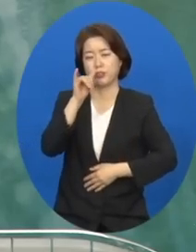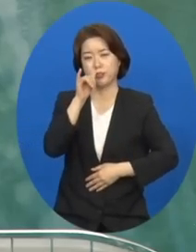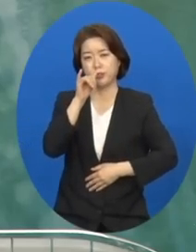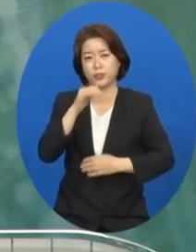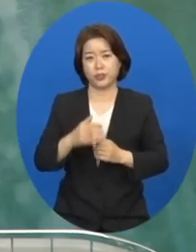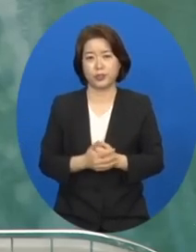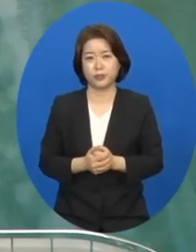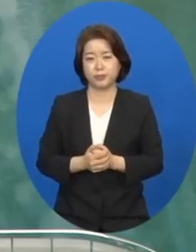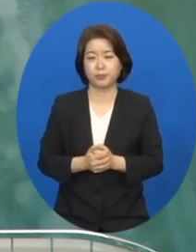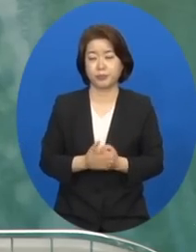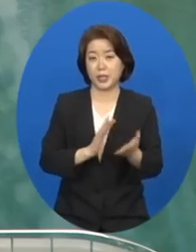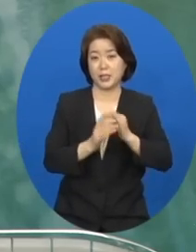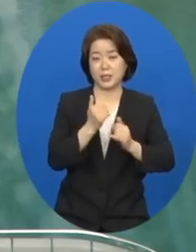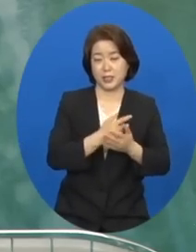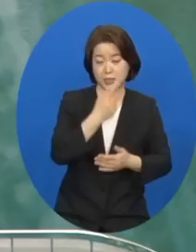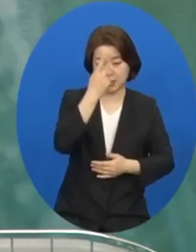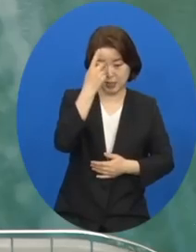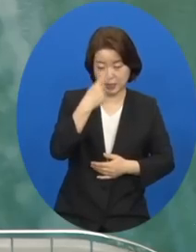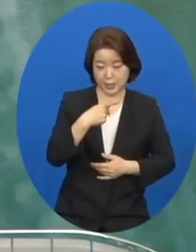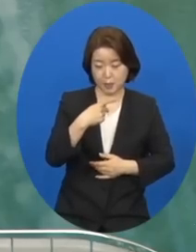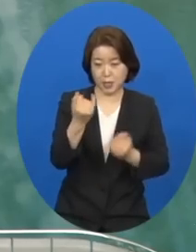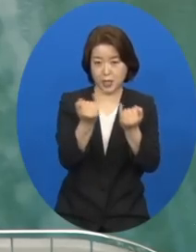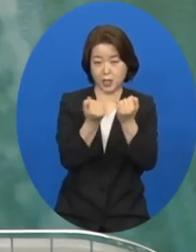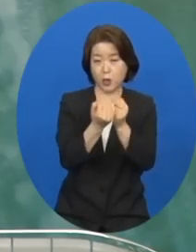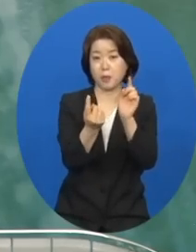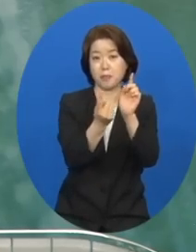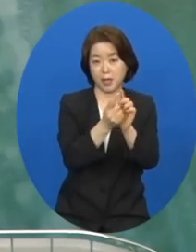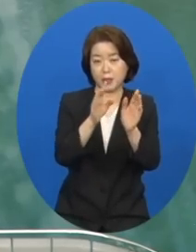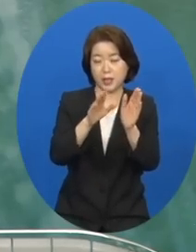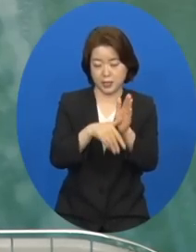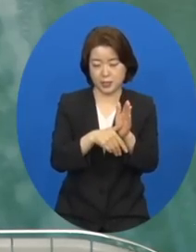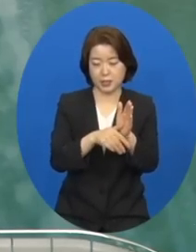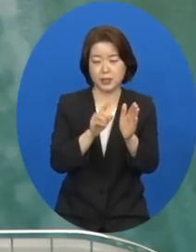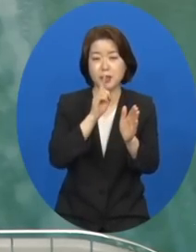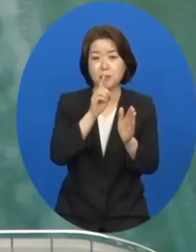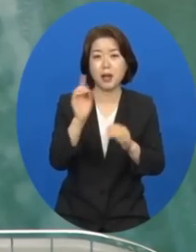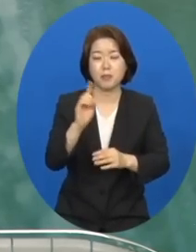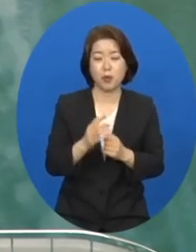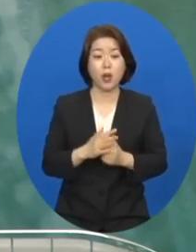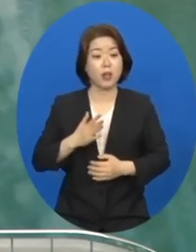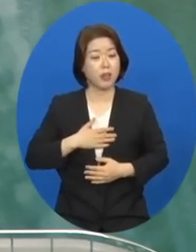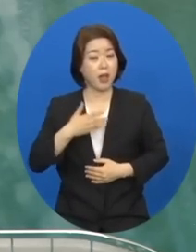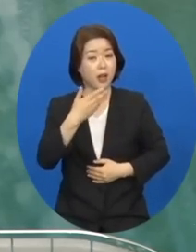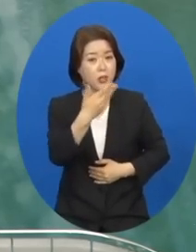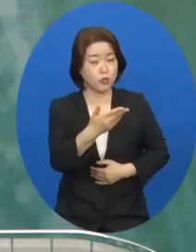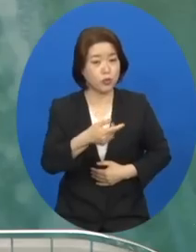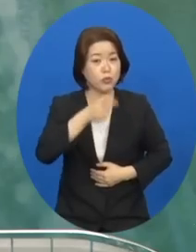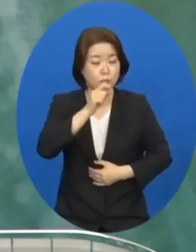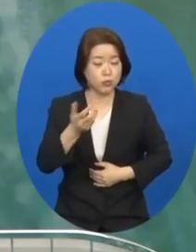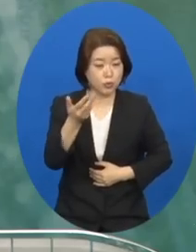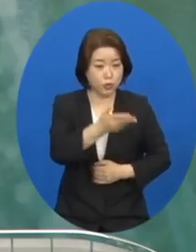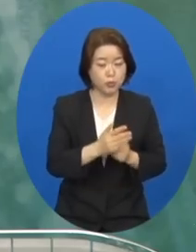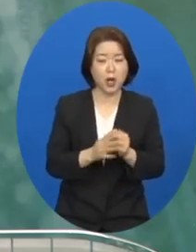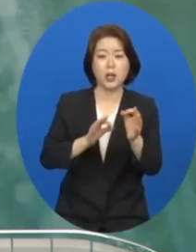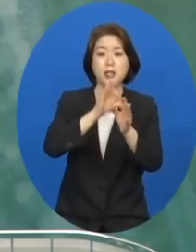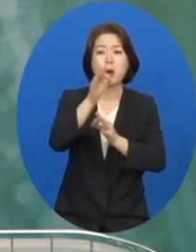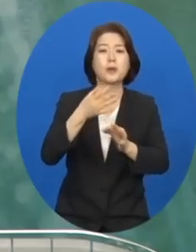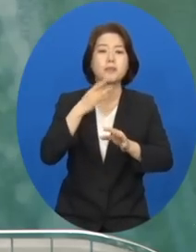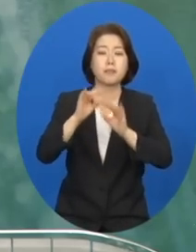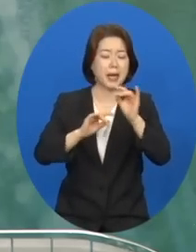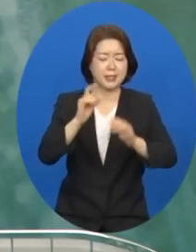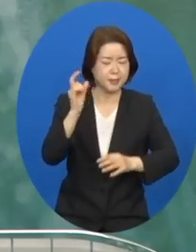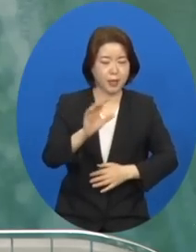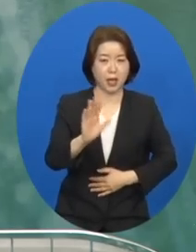사마리아 여인을 만났을 때 이런 얘기를 하셨어요 내가 주는 물을 마시는 자는 영원히 목마르지 아니할 것이다 그러면서 마치